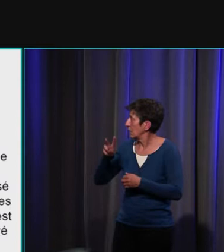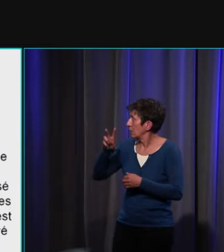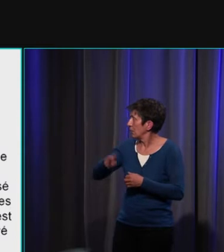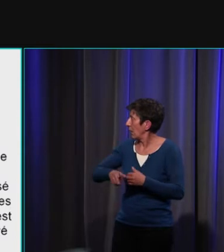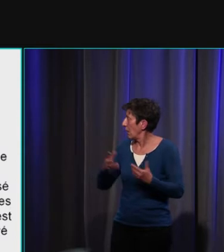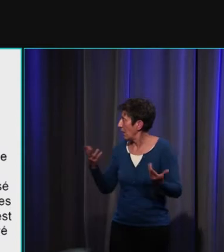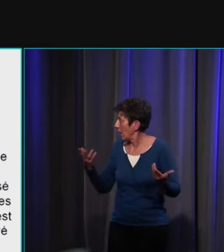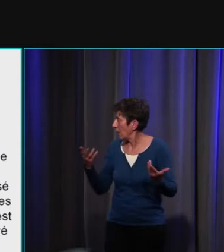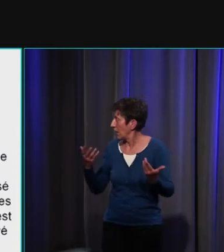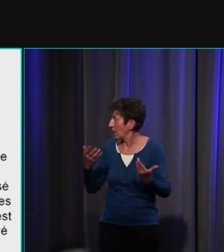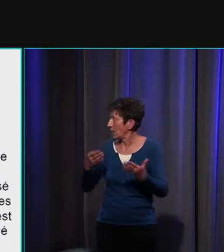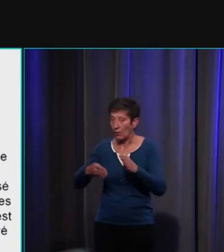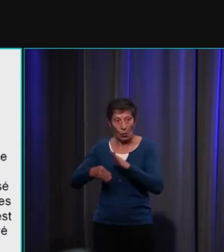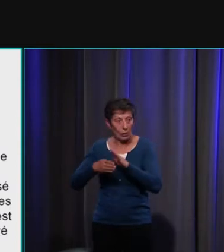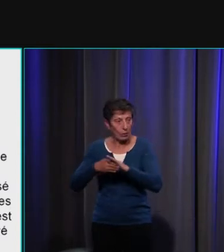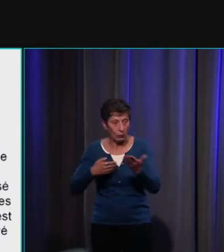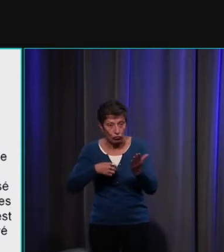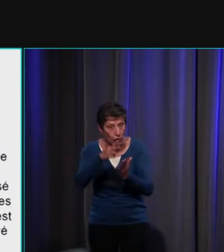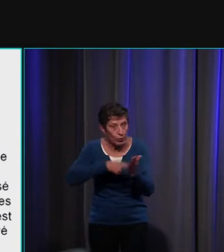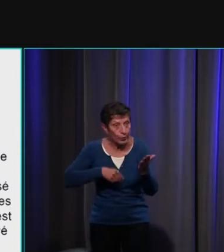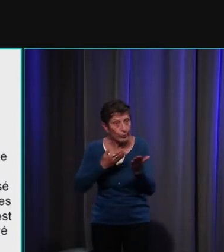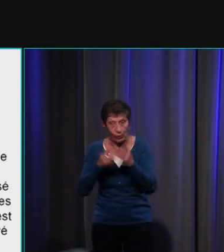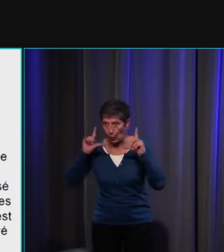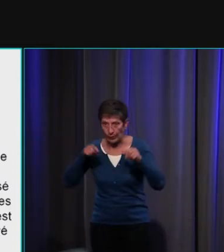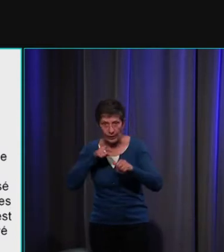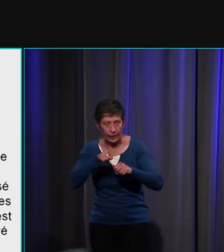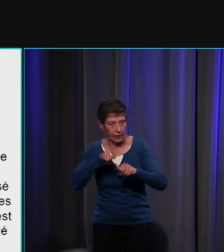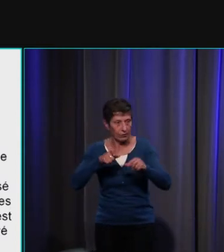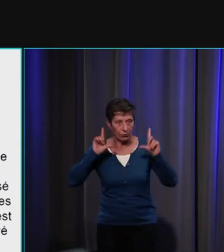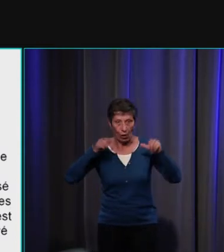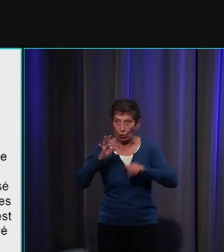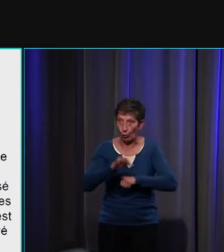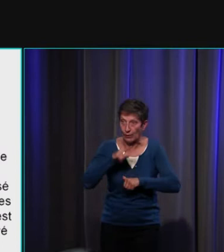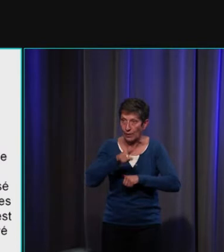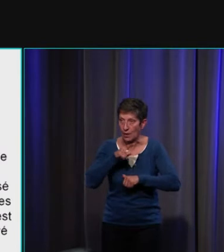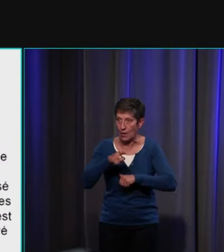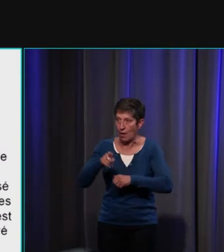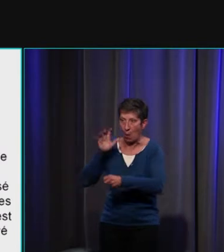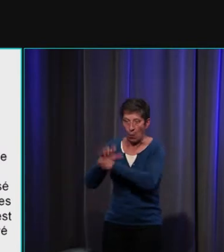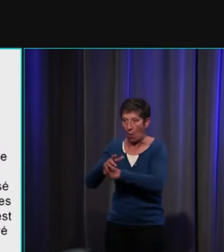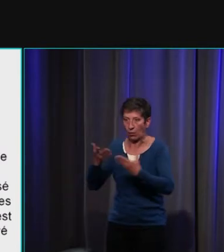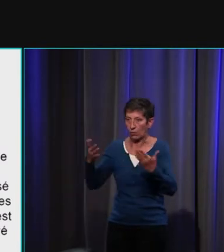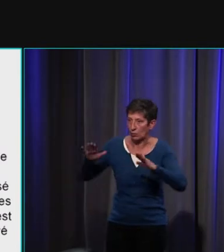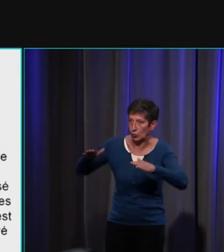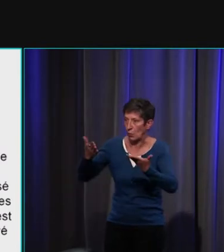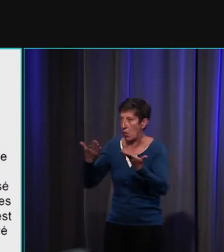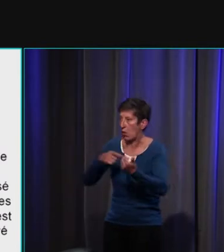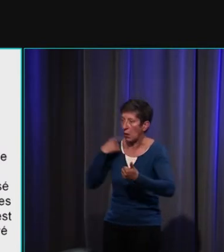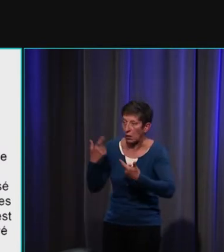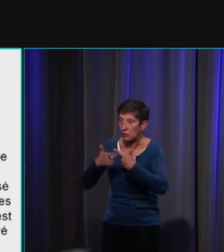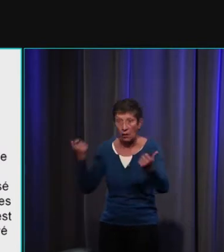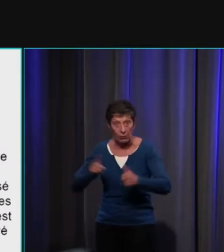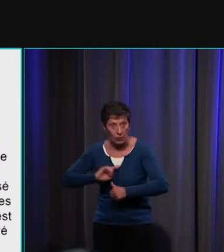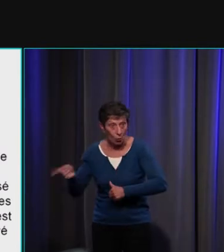s'amusent à pendre les musulmans mais pas du tout les templiers vivent sur place génération c'est des gens qui savent l'arabe en période d trêve